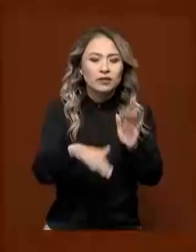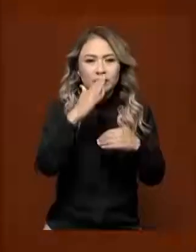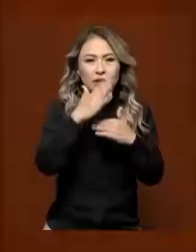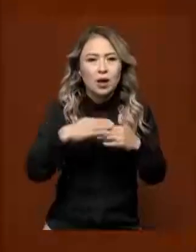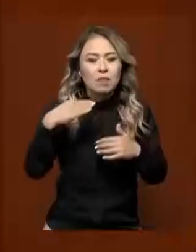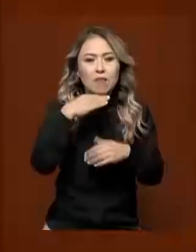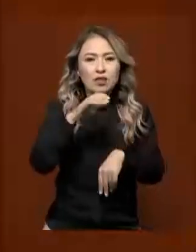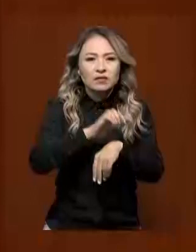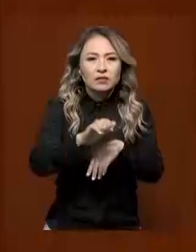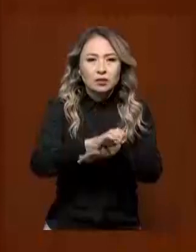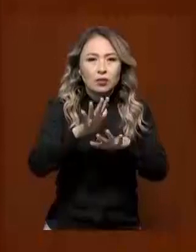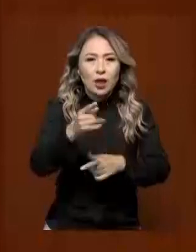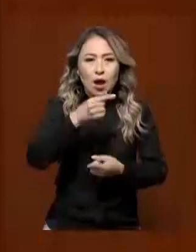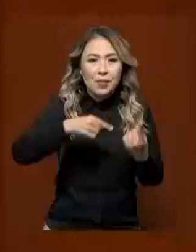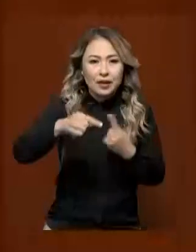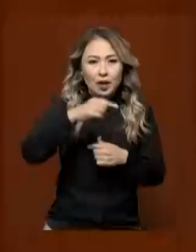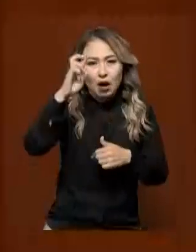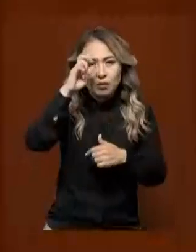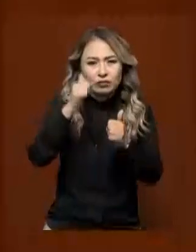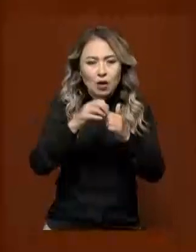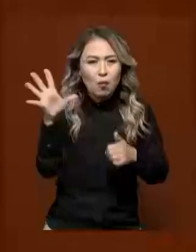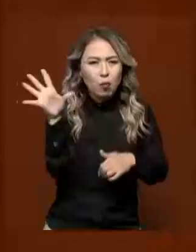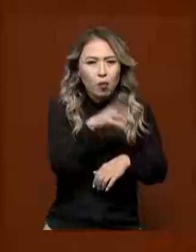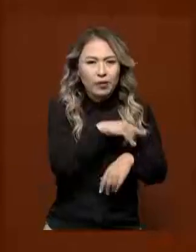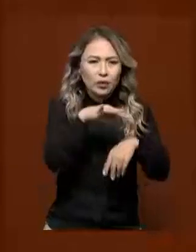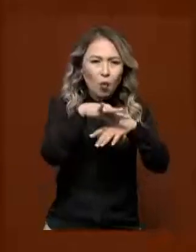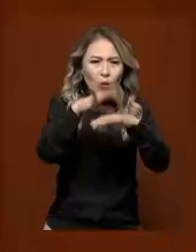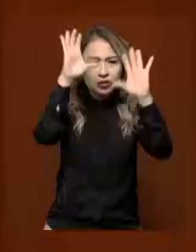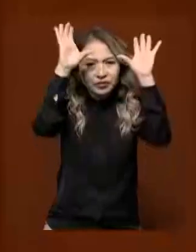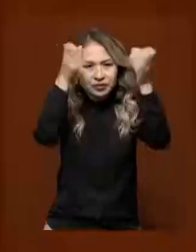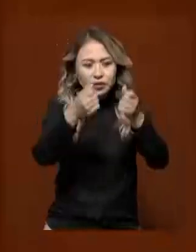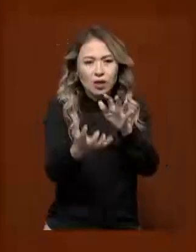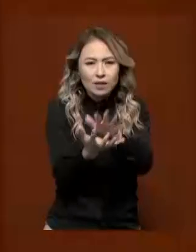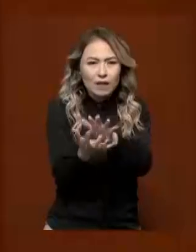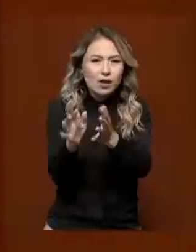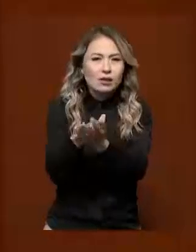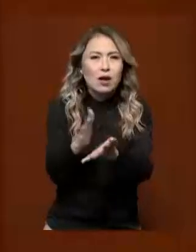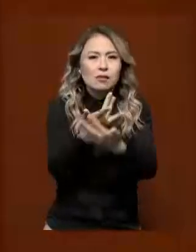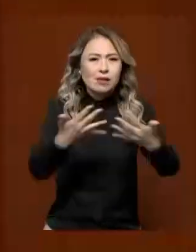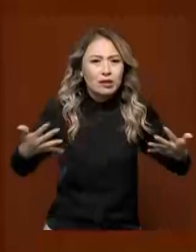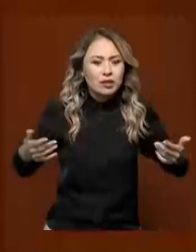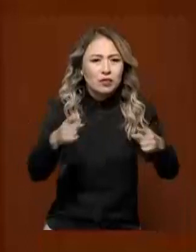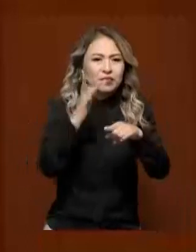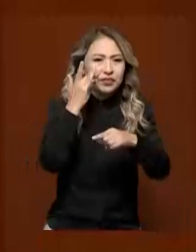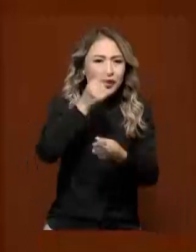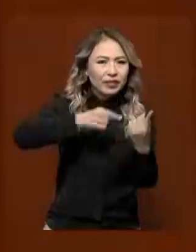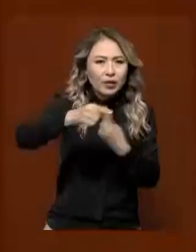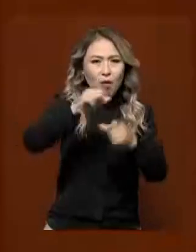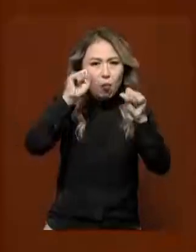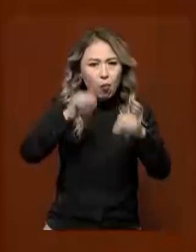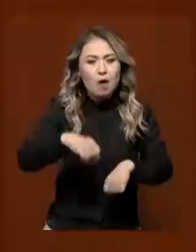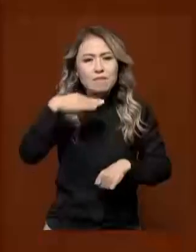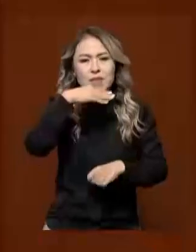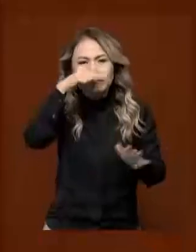пен жанама өнімдер ғана қайта өңделсе, көршілде малдың терісі, мүйізі, тұяғы, сүйегі, қанына дейін қайта кәдеге жаратылады. Етті терең